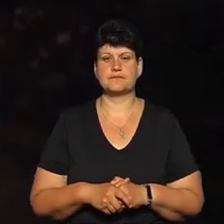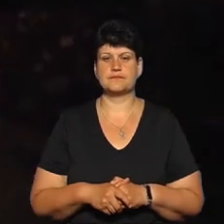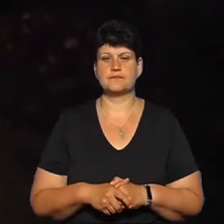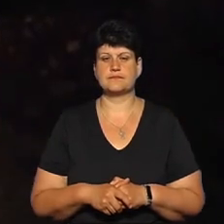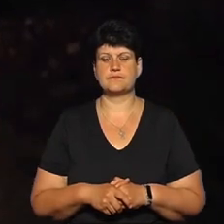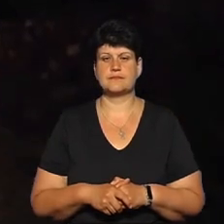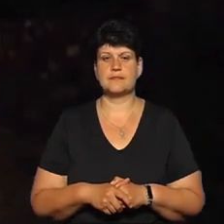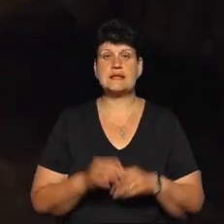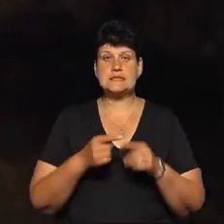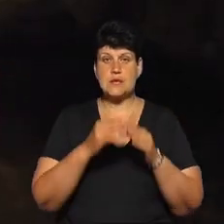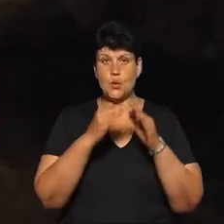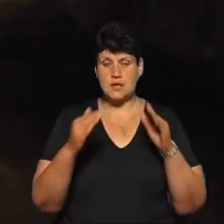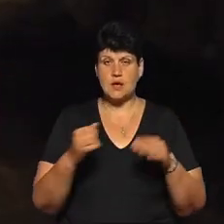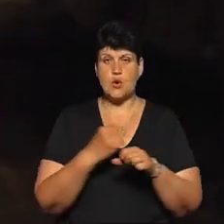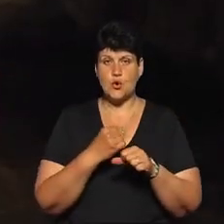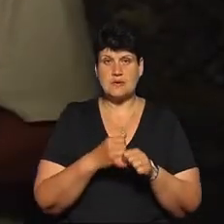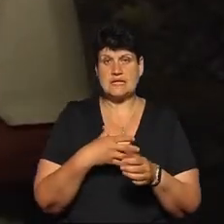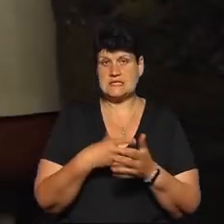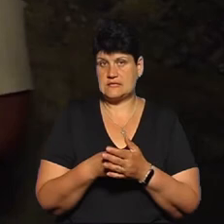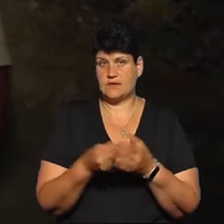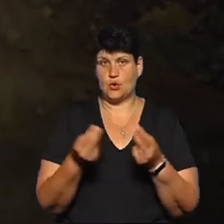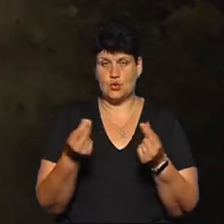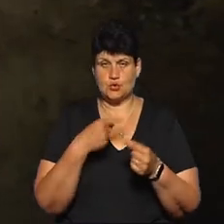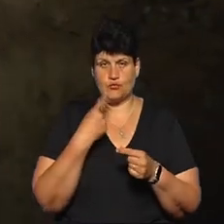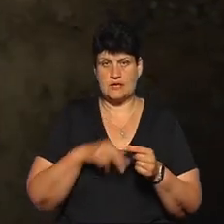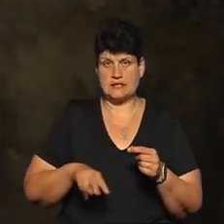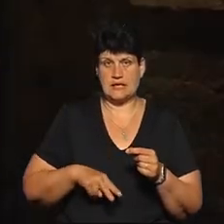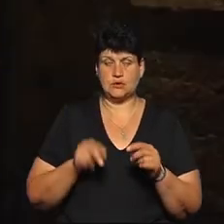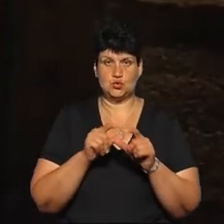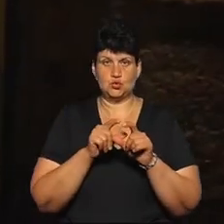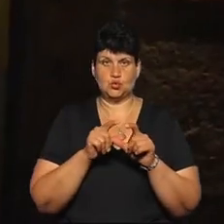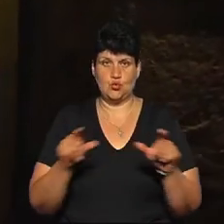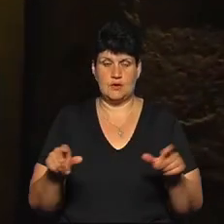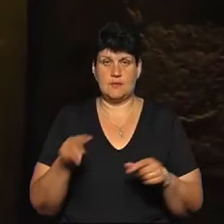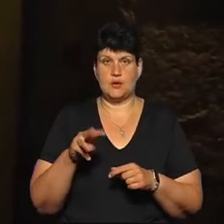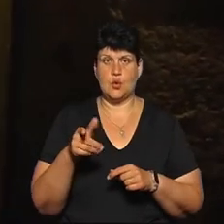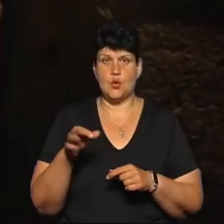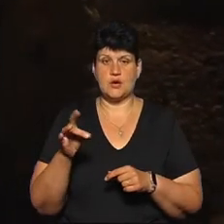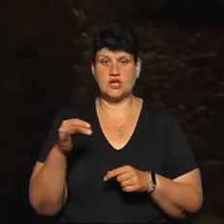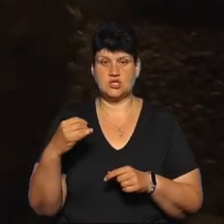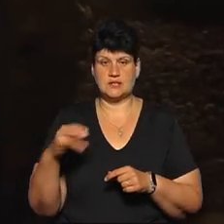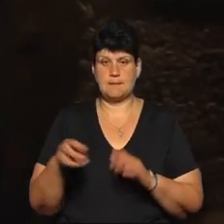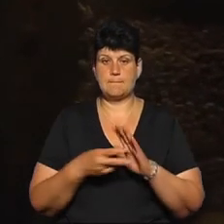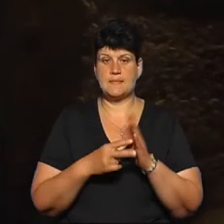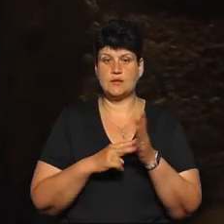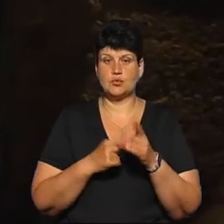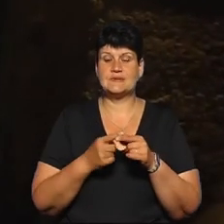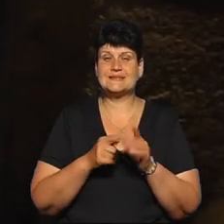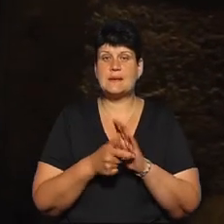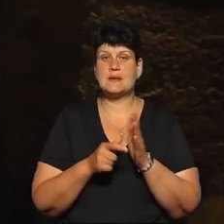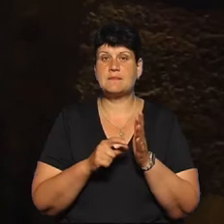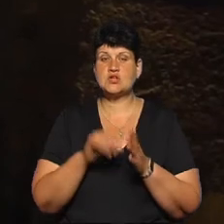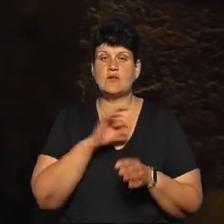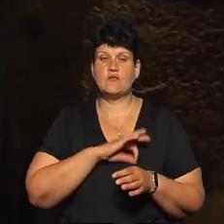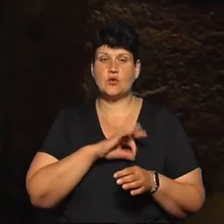Це укриття роблять самі і за свій кошт, каже директор школи Михайло Горішний. Плануємо це приміщення використовувати